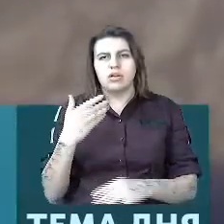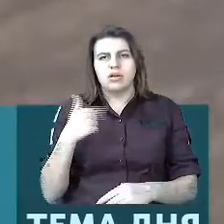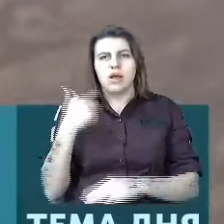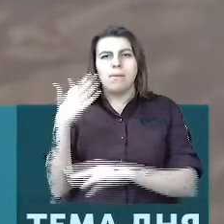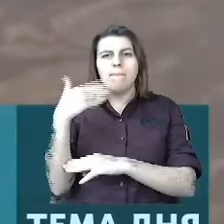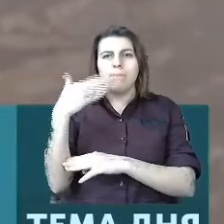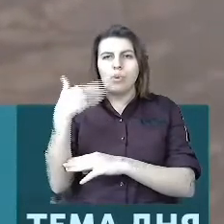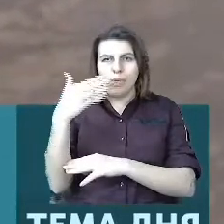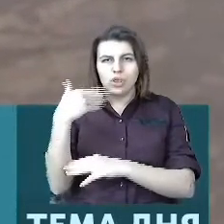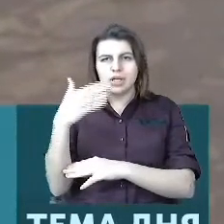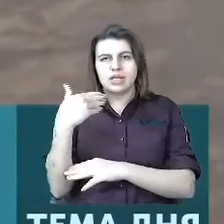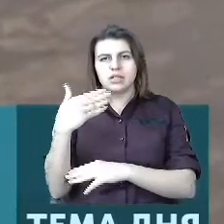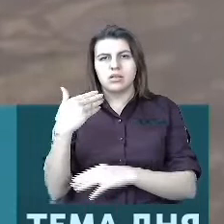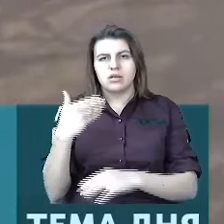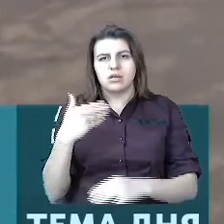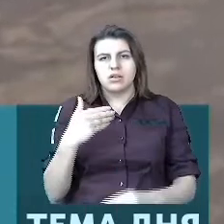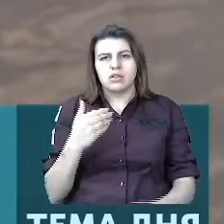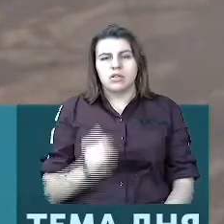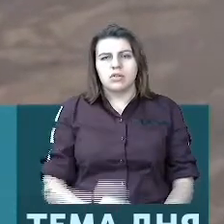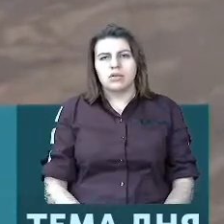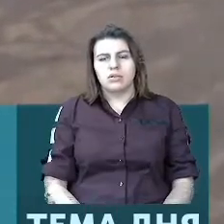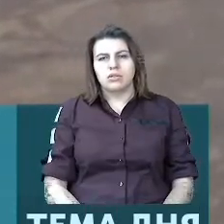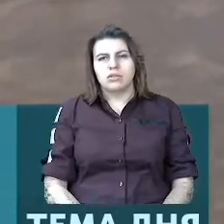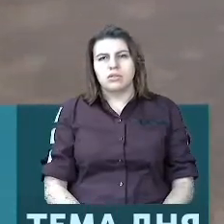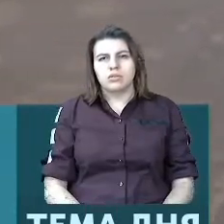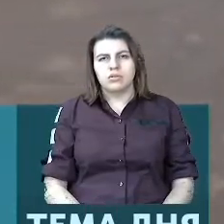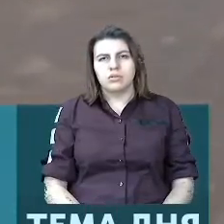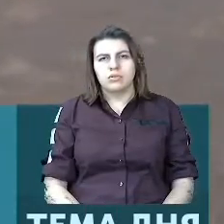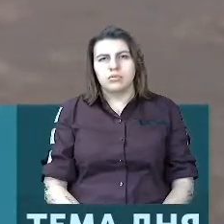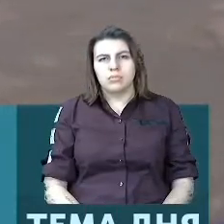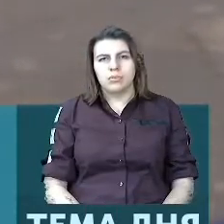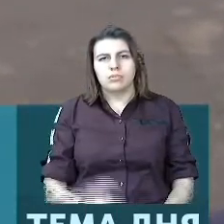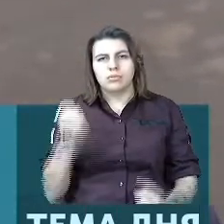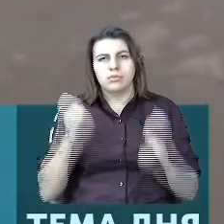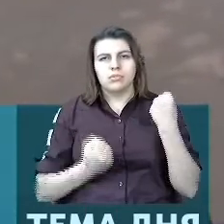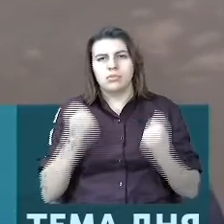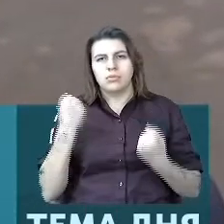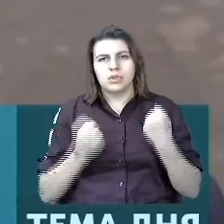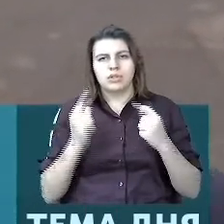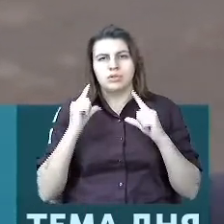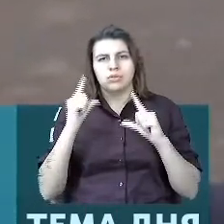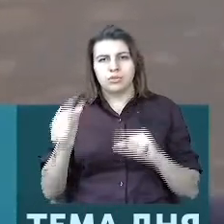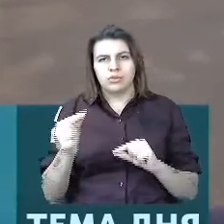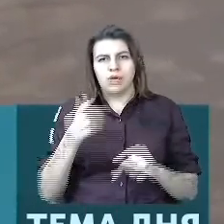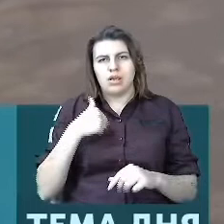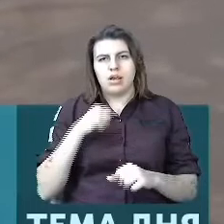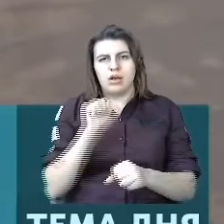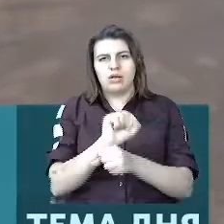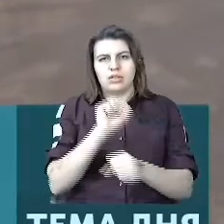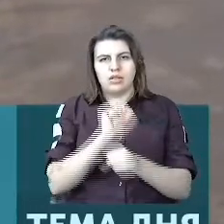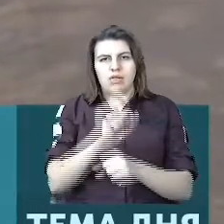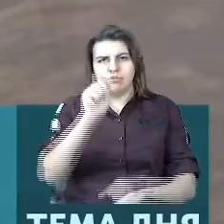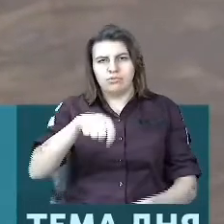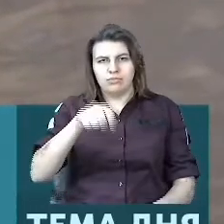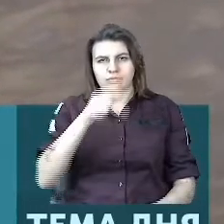От що то наші ходять, от це. Теж я ж машини їду, то я ж останавлюю їх, щоб вони